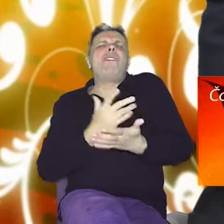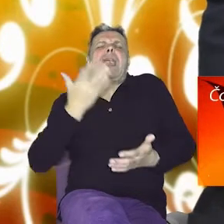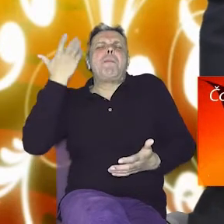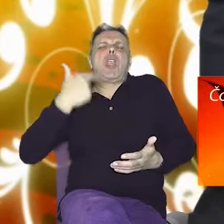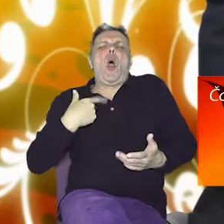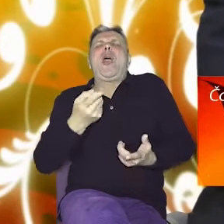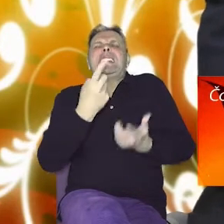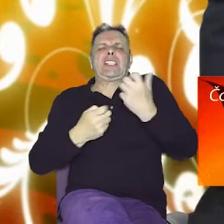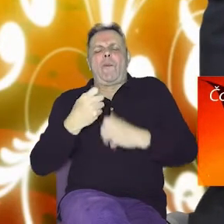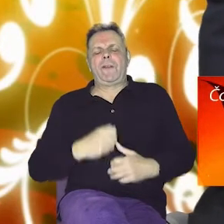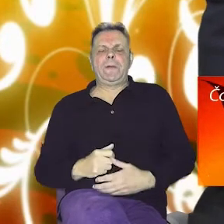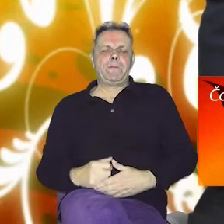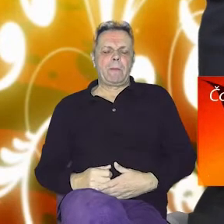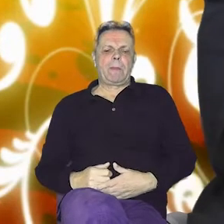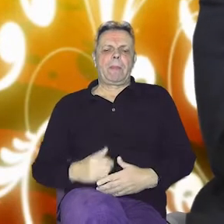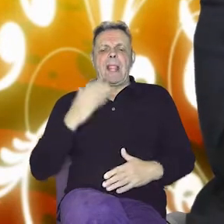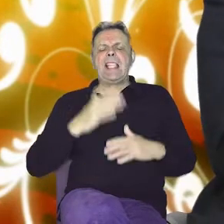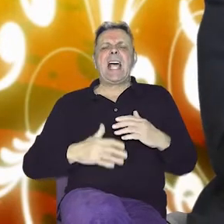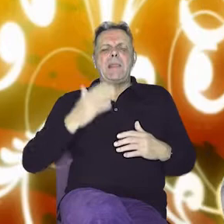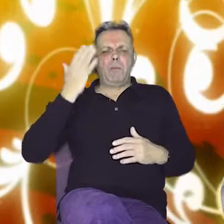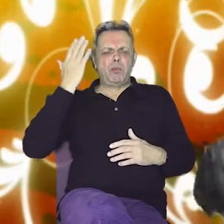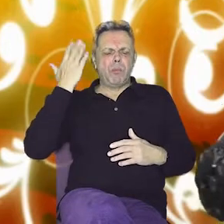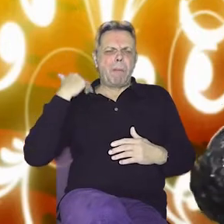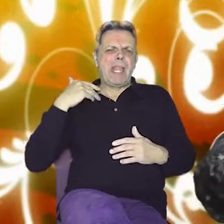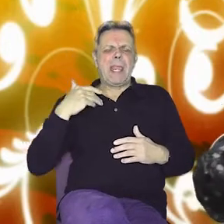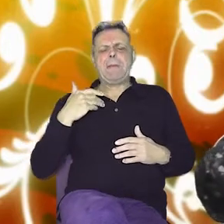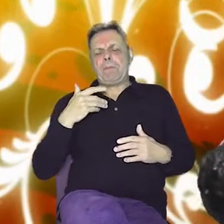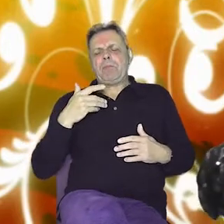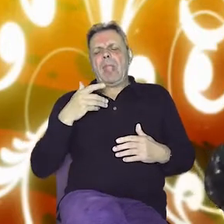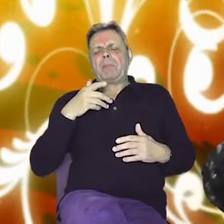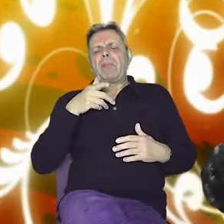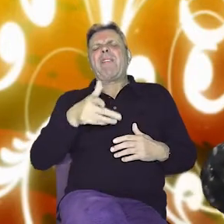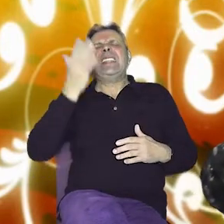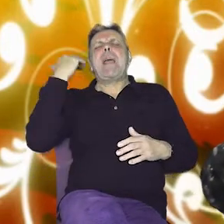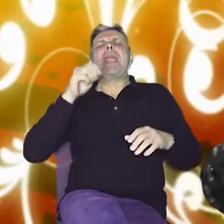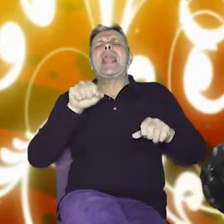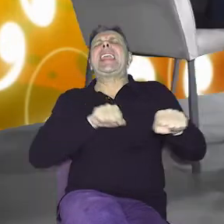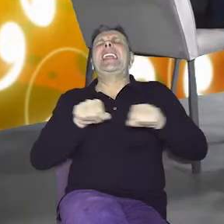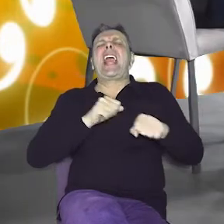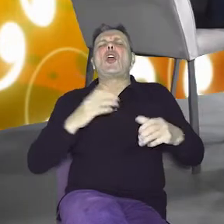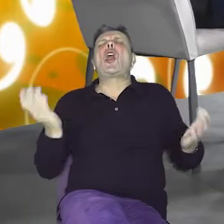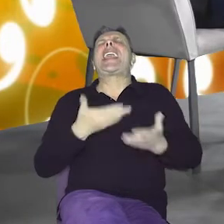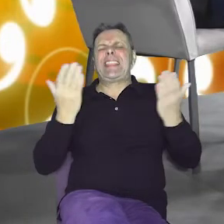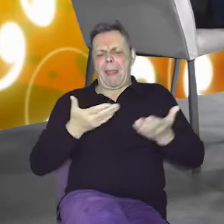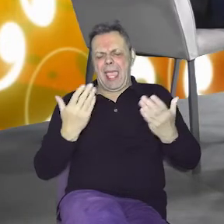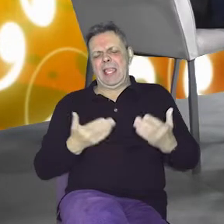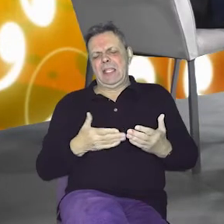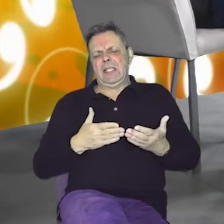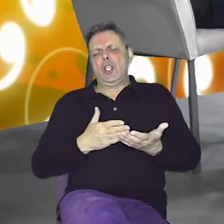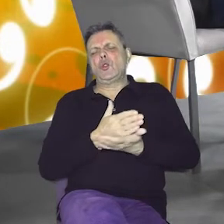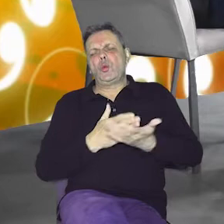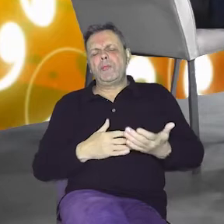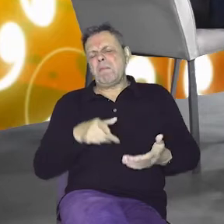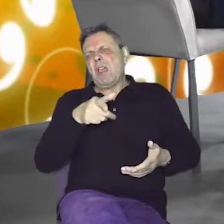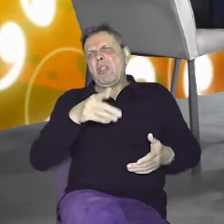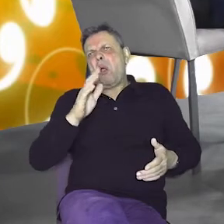život. Zadnji put smo bili ovdje pred, kad ste vi bili ravnatelj hitne? Prije, mislim da je to